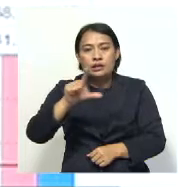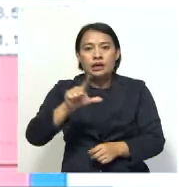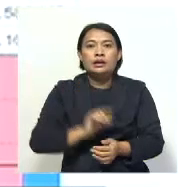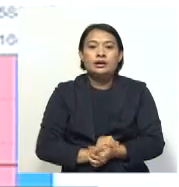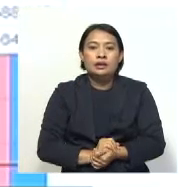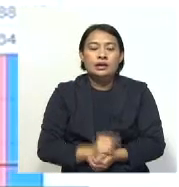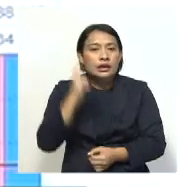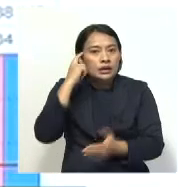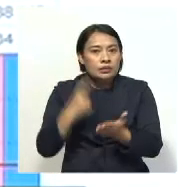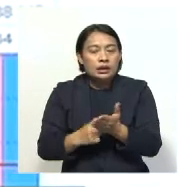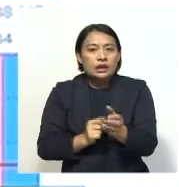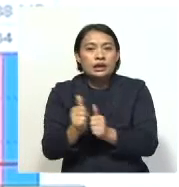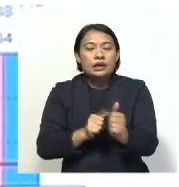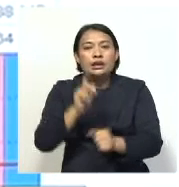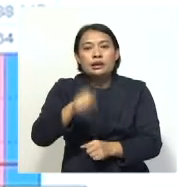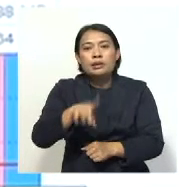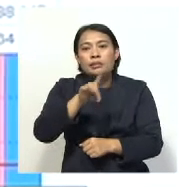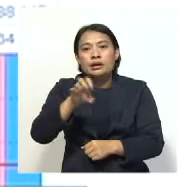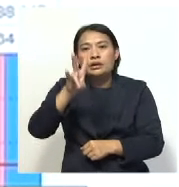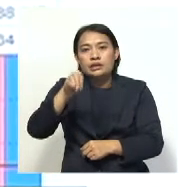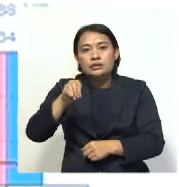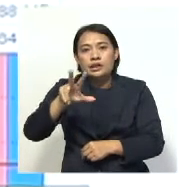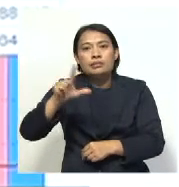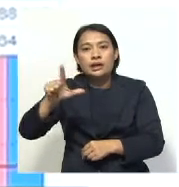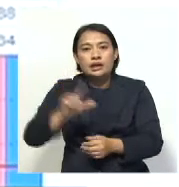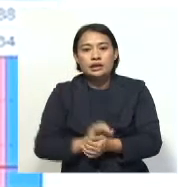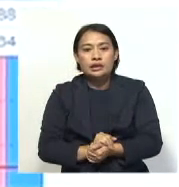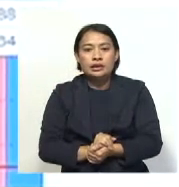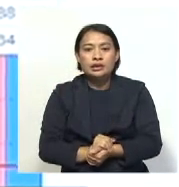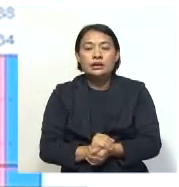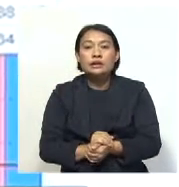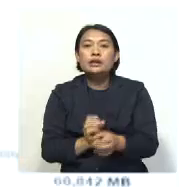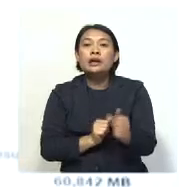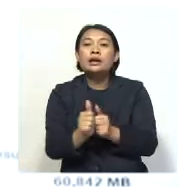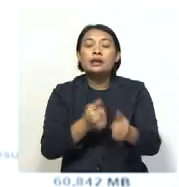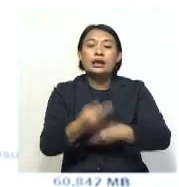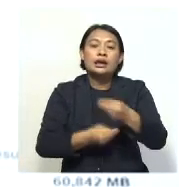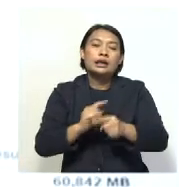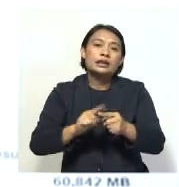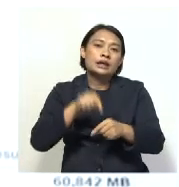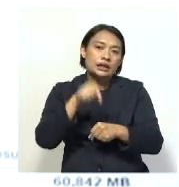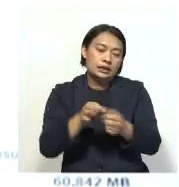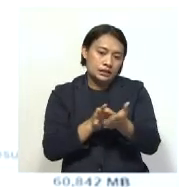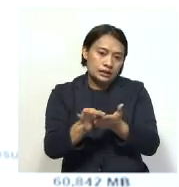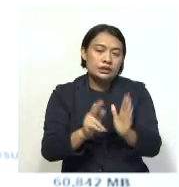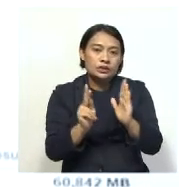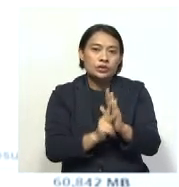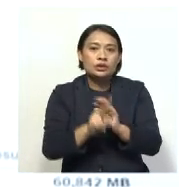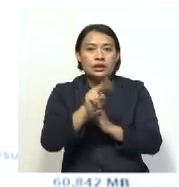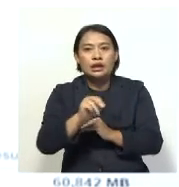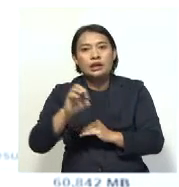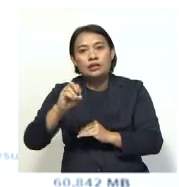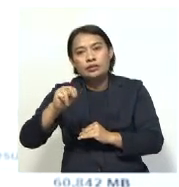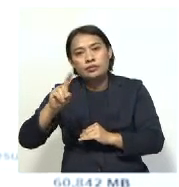ทหลักประกันการประมูลค่ะ 1,873 ล้านบาทการประมูลเนี่ยก็จะใช้กฎ N1